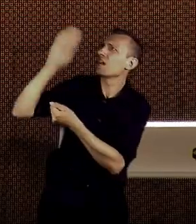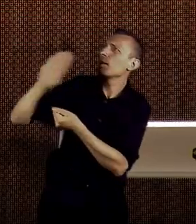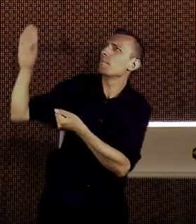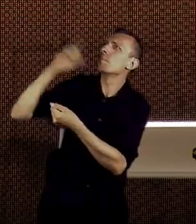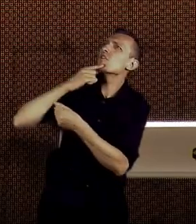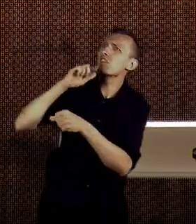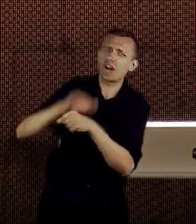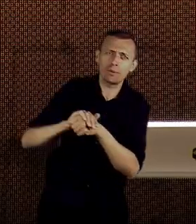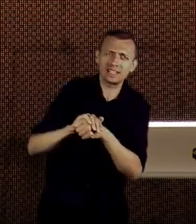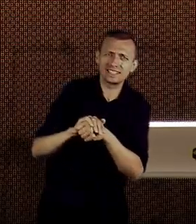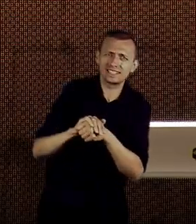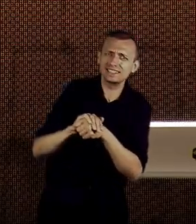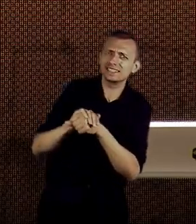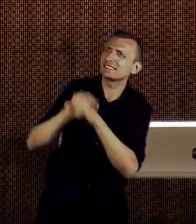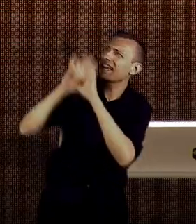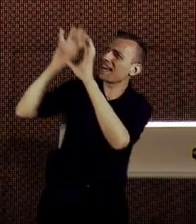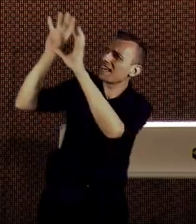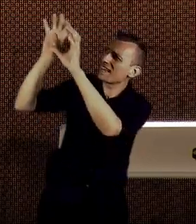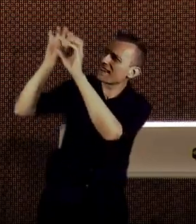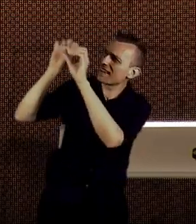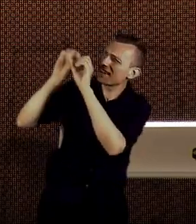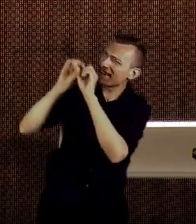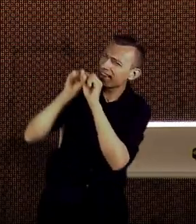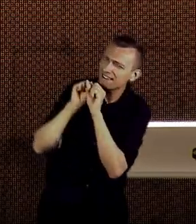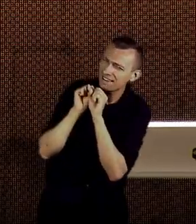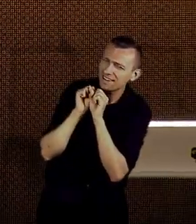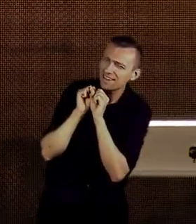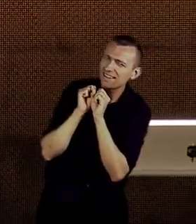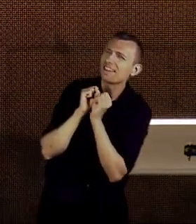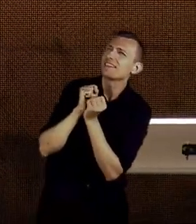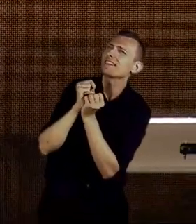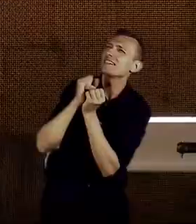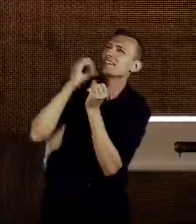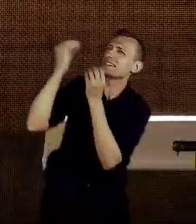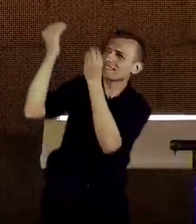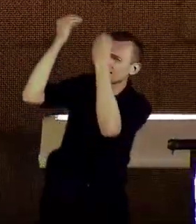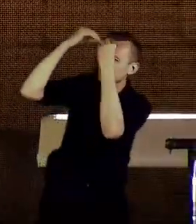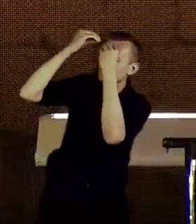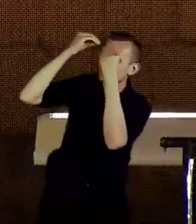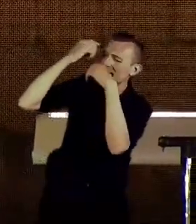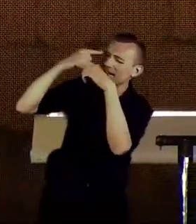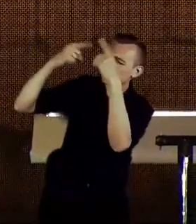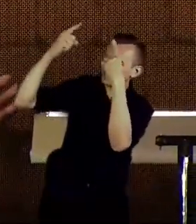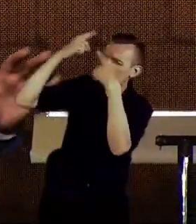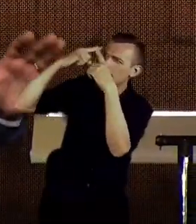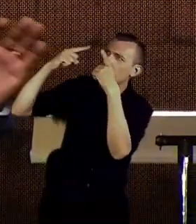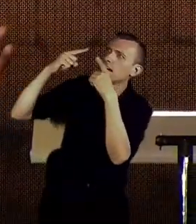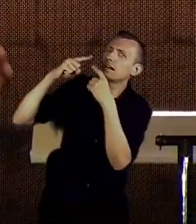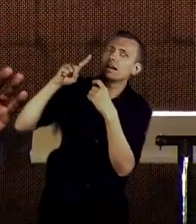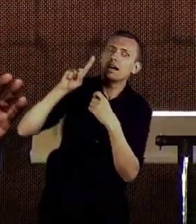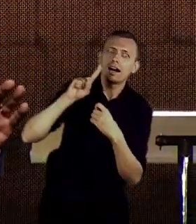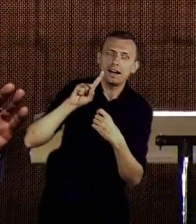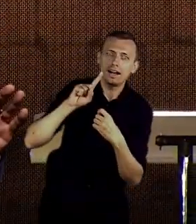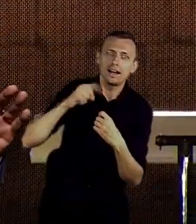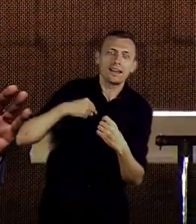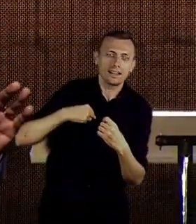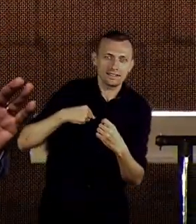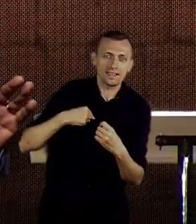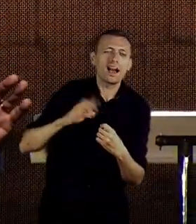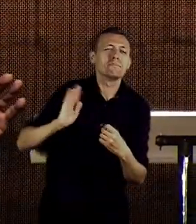żeby złożyć w Bogu pełnię swojego zaufania. I gdy mamy zamknięte oczy, pochylone